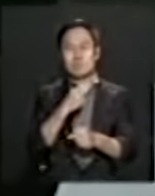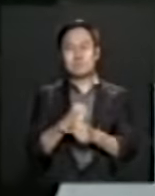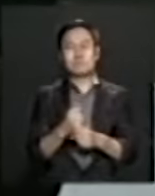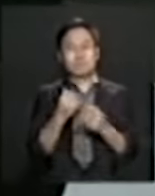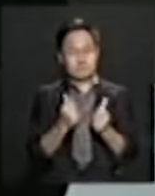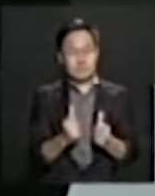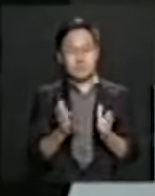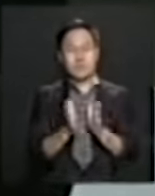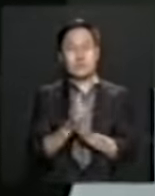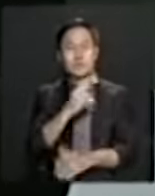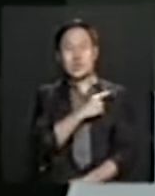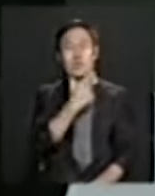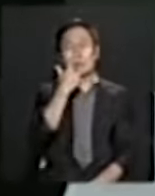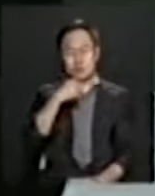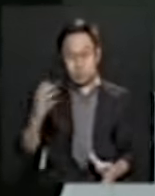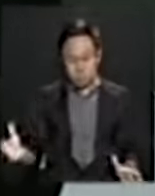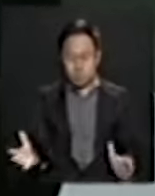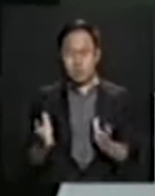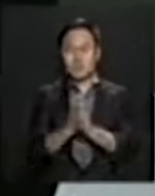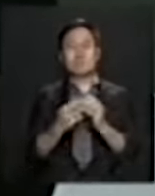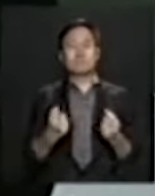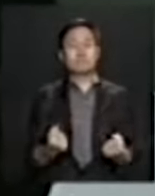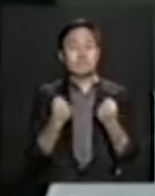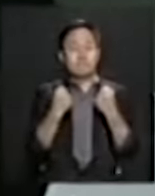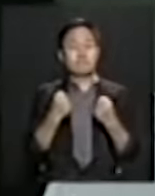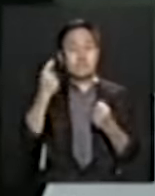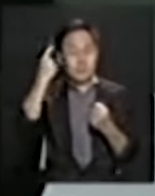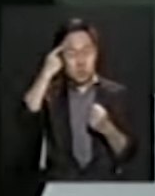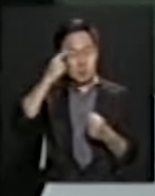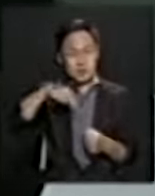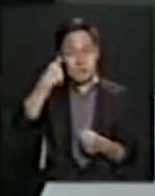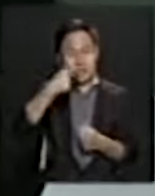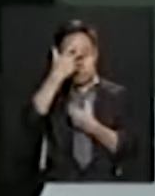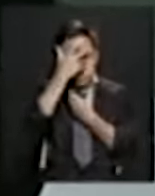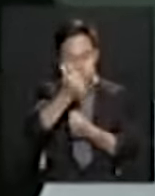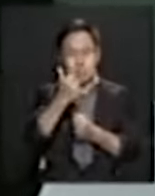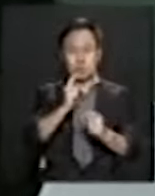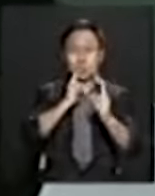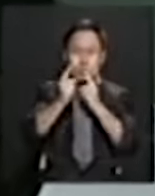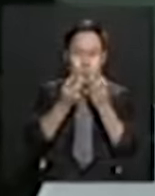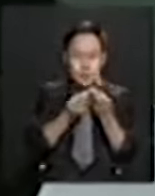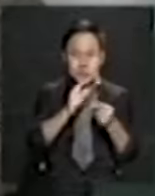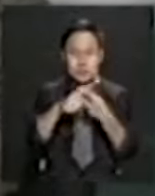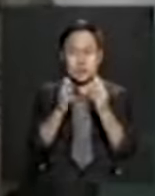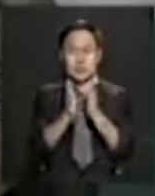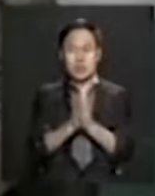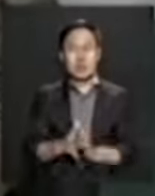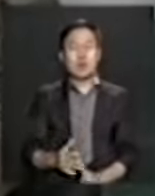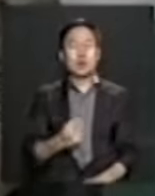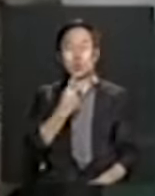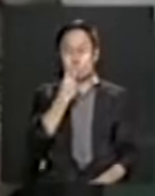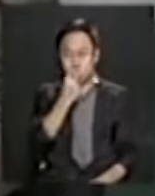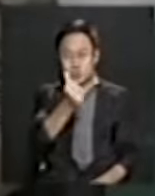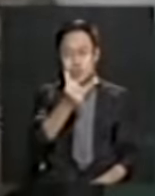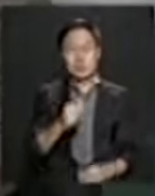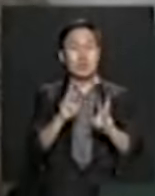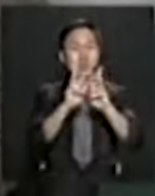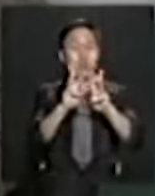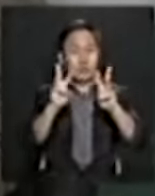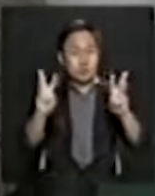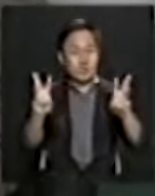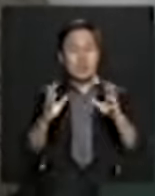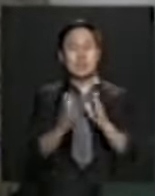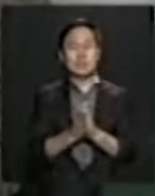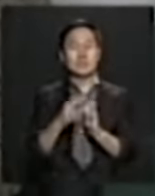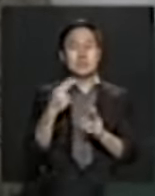ให้มารวมพลังกันเยอะๆ ใช่ครับ ค่ะยังไงก็ตามนะคะถ้าเกิดคุณผู้ชมต้องการที่จะสอบถามข้อมูลต่างๆเพิ่มเติมก็สามารถคลิกเข้าไปดูได้นะคะที่เว็บไ